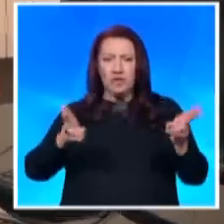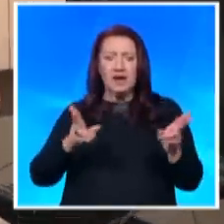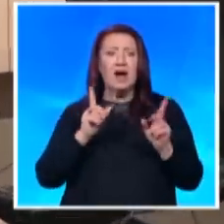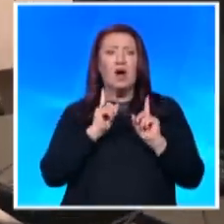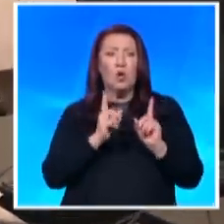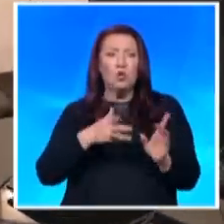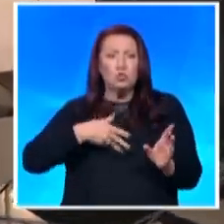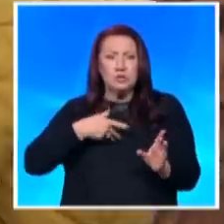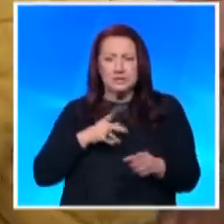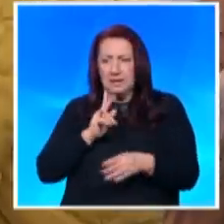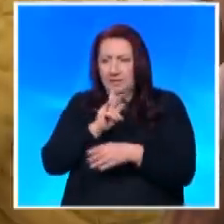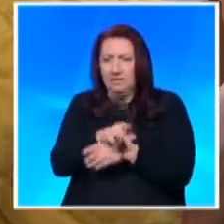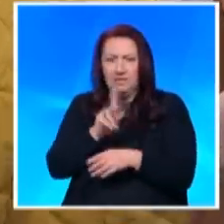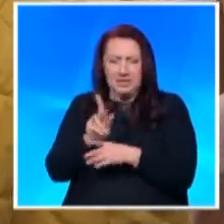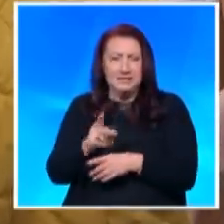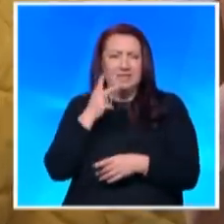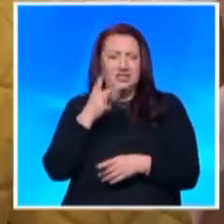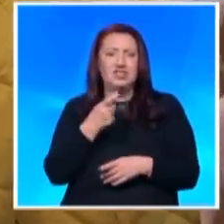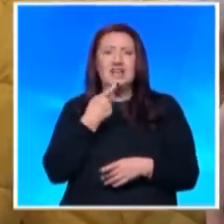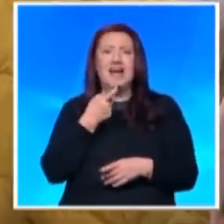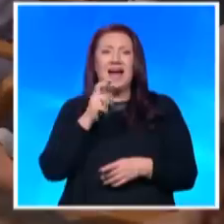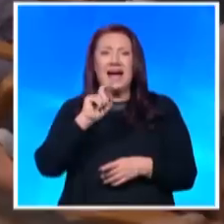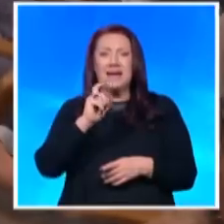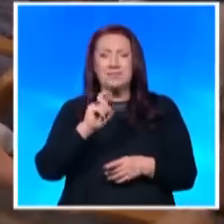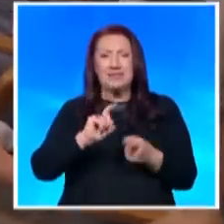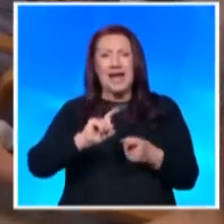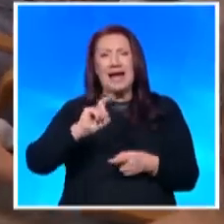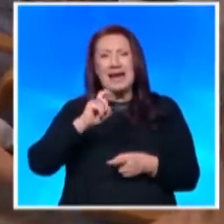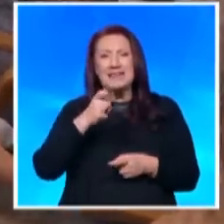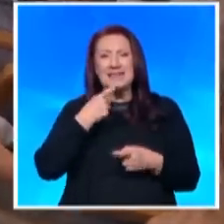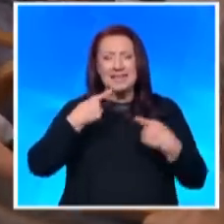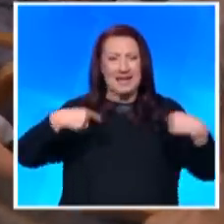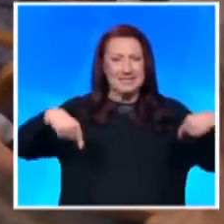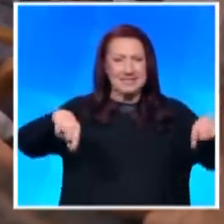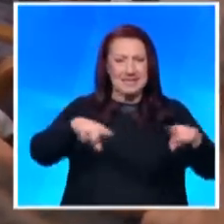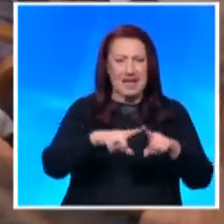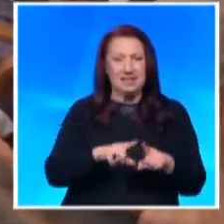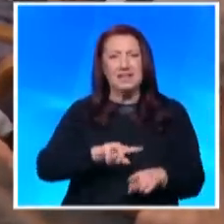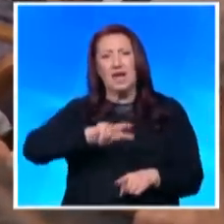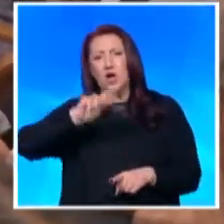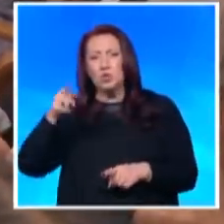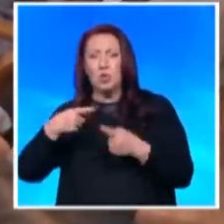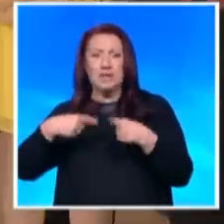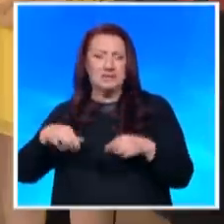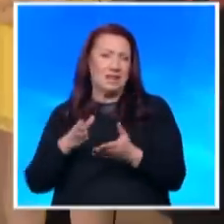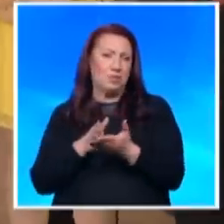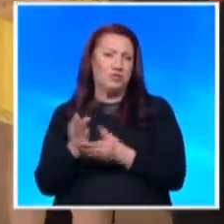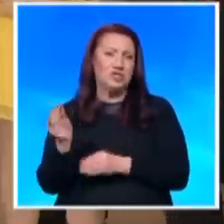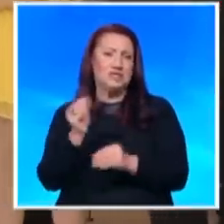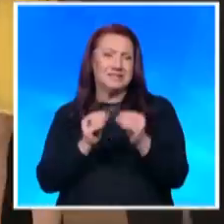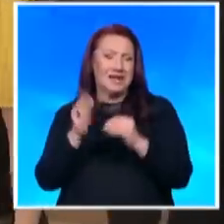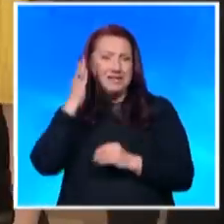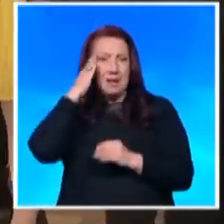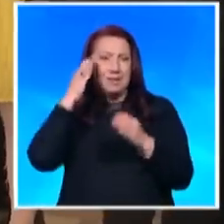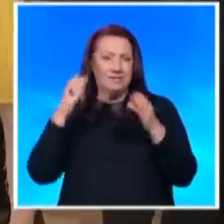видят знакови места като гранитна зала, както и залата, в която се провеждат заседанията на правителството. Всеки желаещ имаше